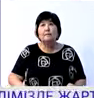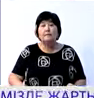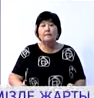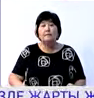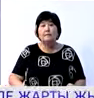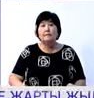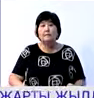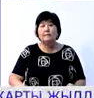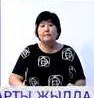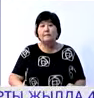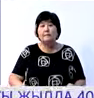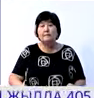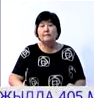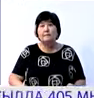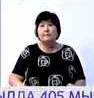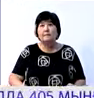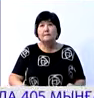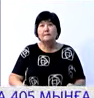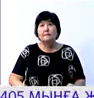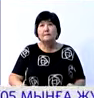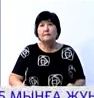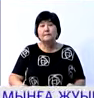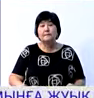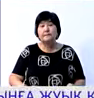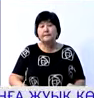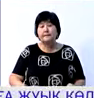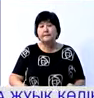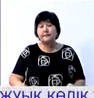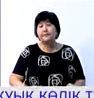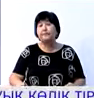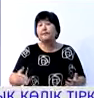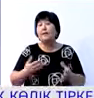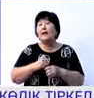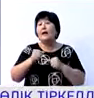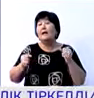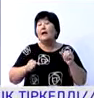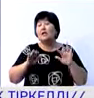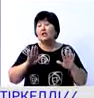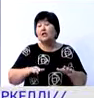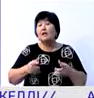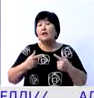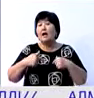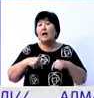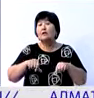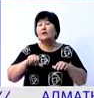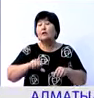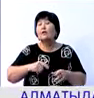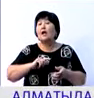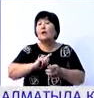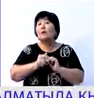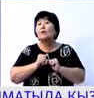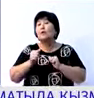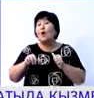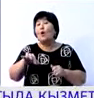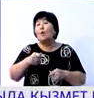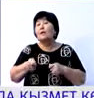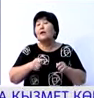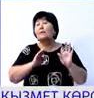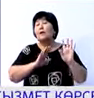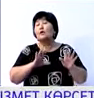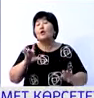Төрехан Қожахметов, Қызылорда телеарнасы. Ротация жергілікті атқарушы органда ауыс түйіс болды. Облыс әкімінің